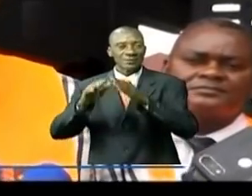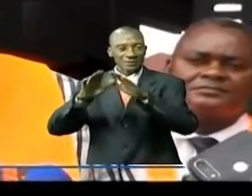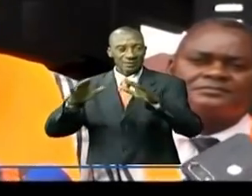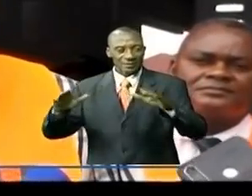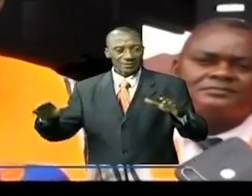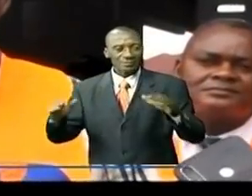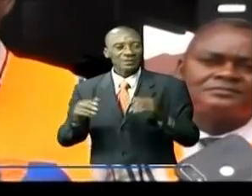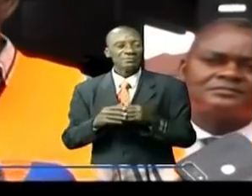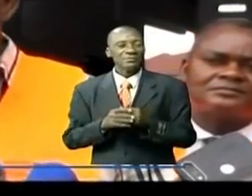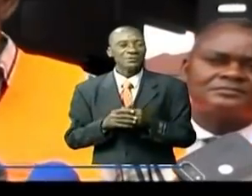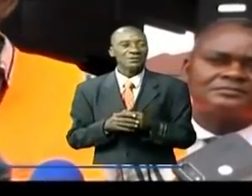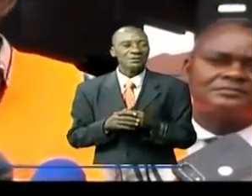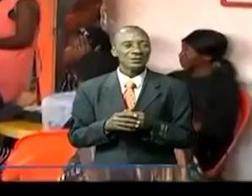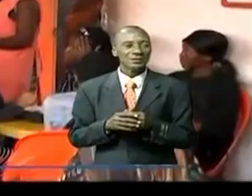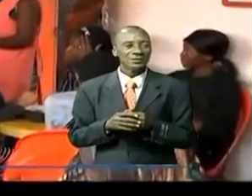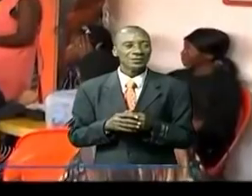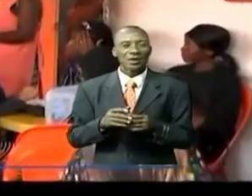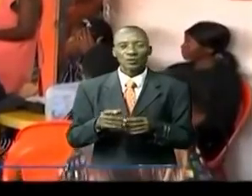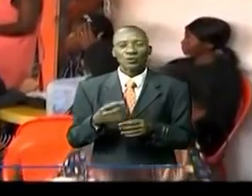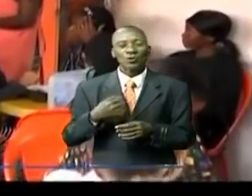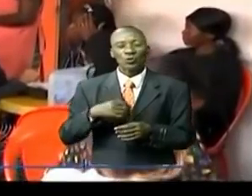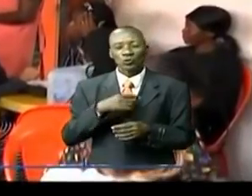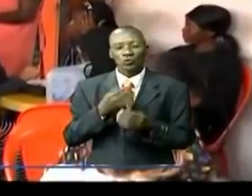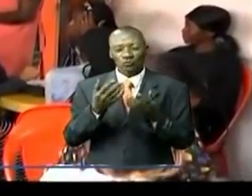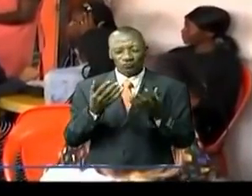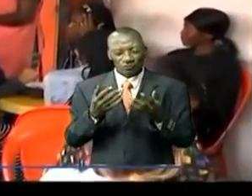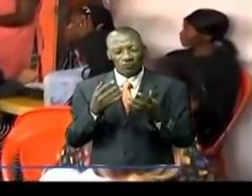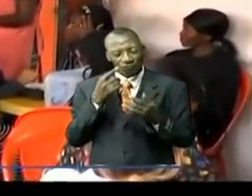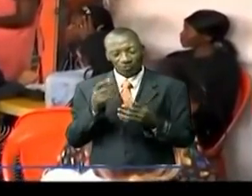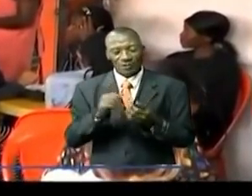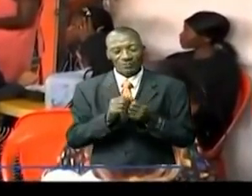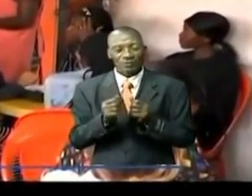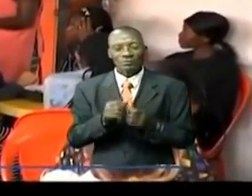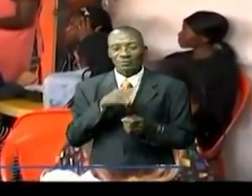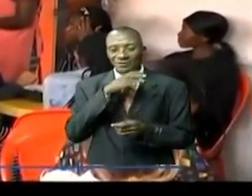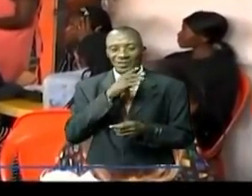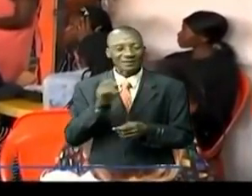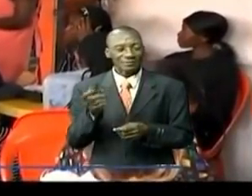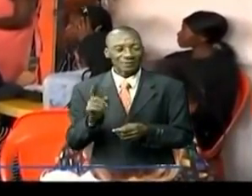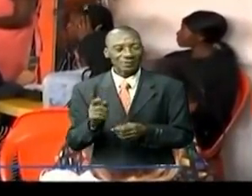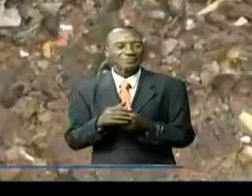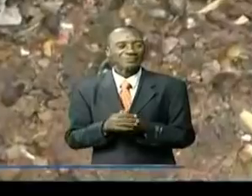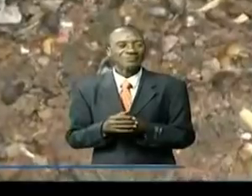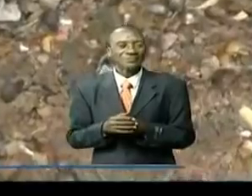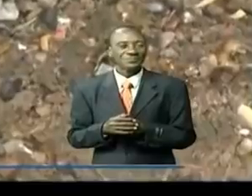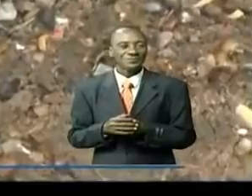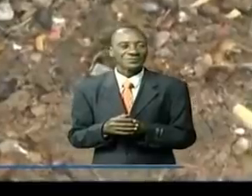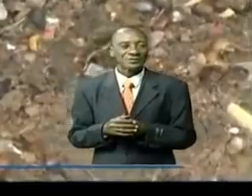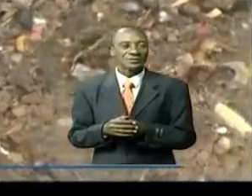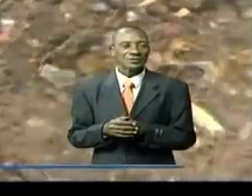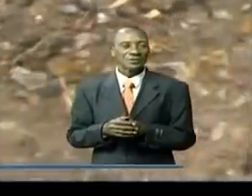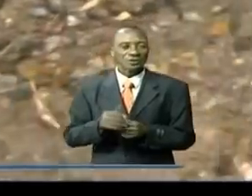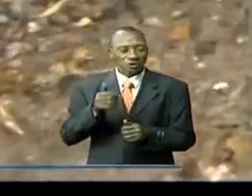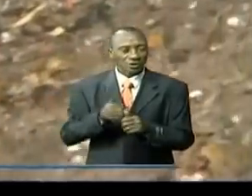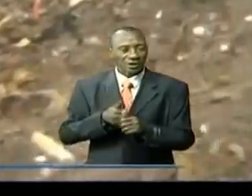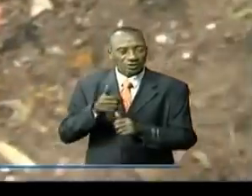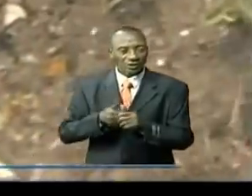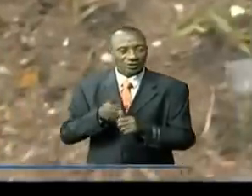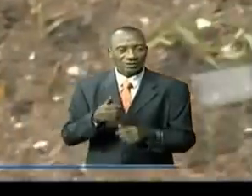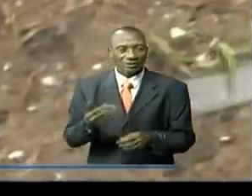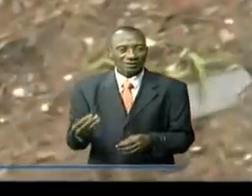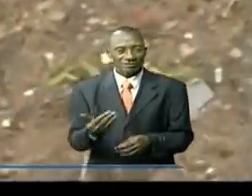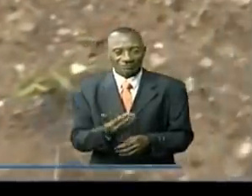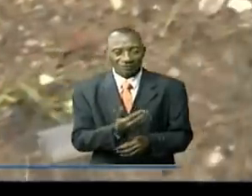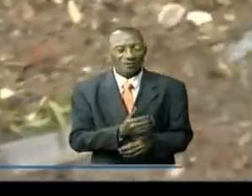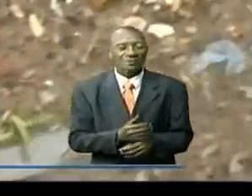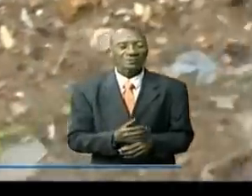problème, c'est le problème de l'insalubrité. Et ce problème-là, chaque acteur de l'ISC, nous devons tous prendre conscience de